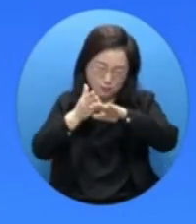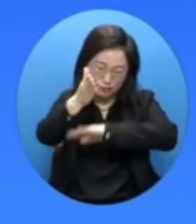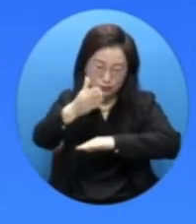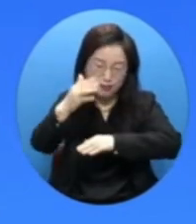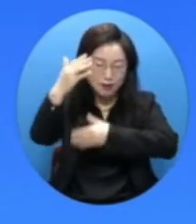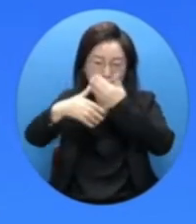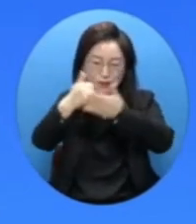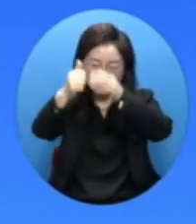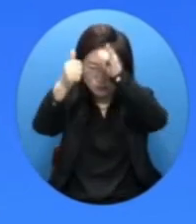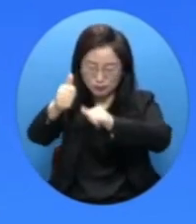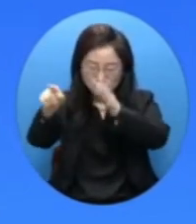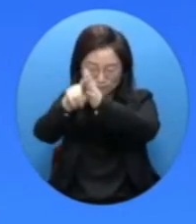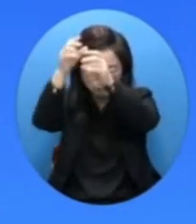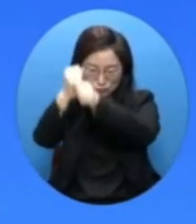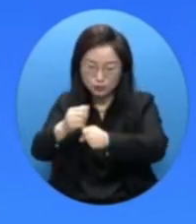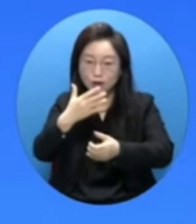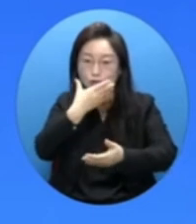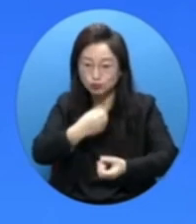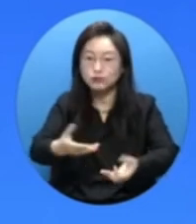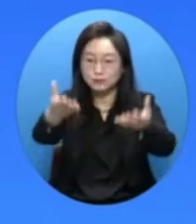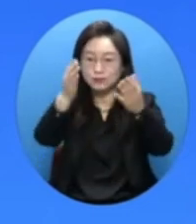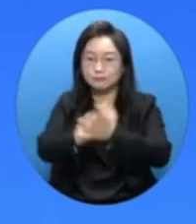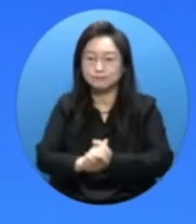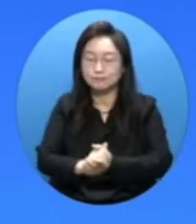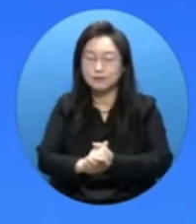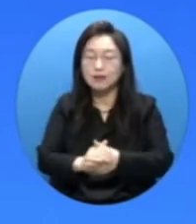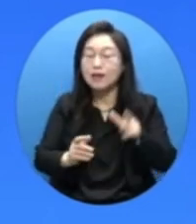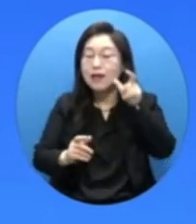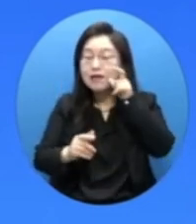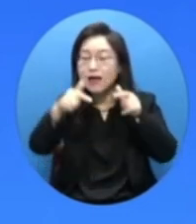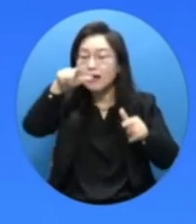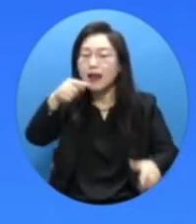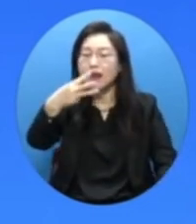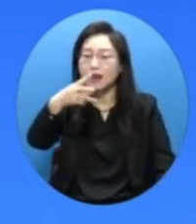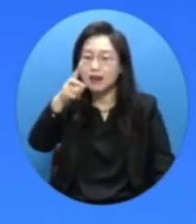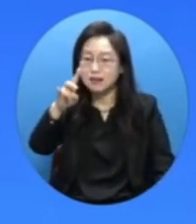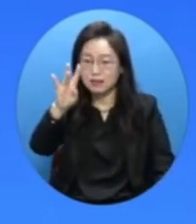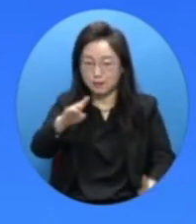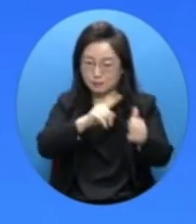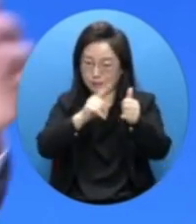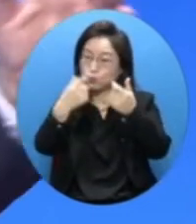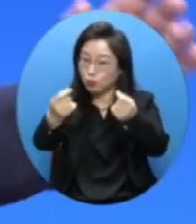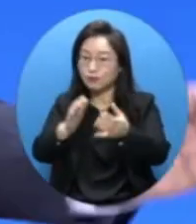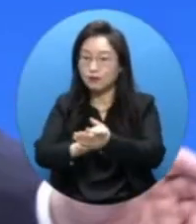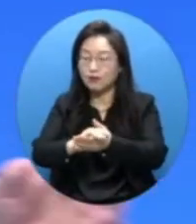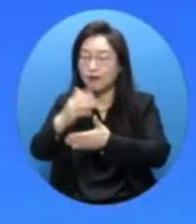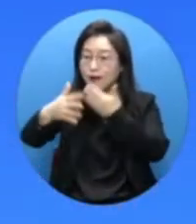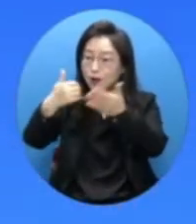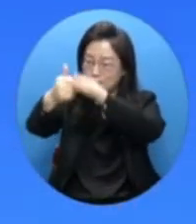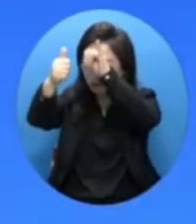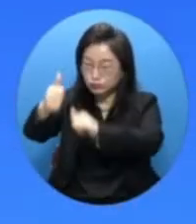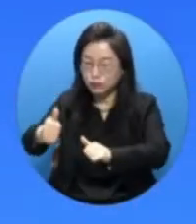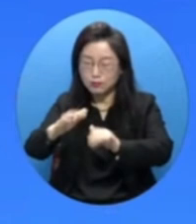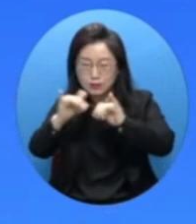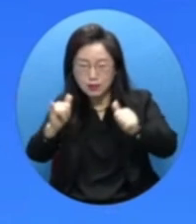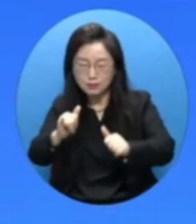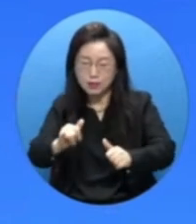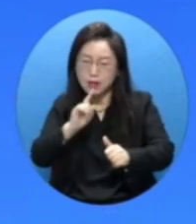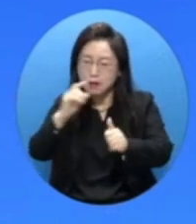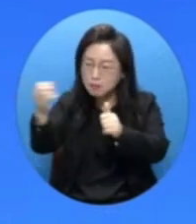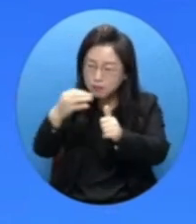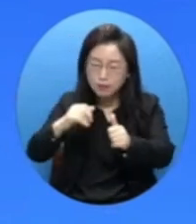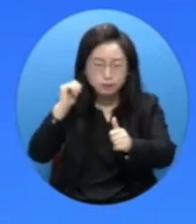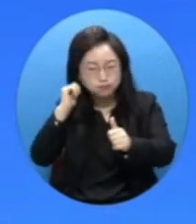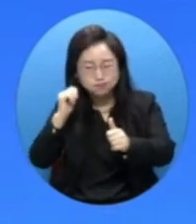주님의 이름으로 축원합니다 갈렙이 그 같은 사람이었습니다 하나님 앞에 충성했습니다 사람들이 뭐라 그래도 부정적인 얘기를 해도